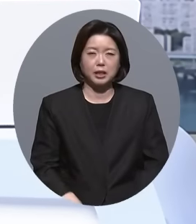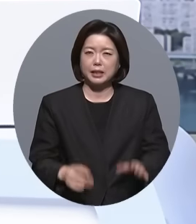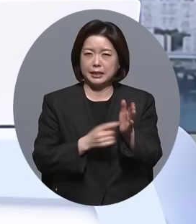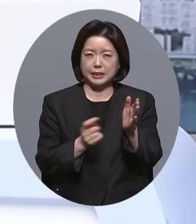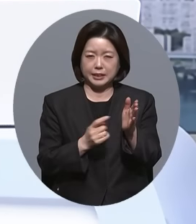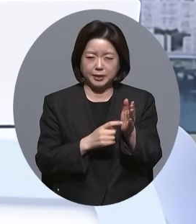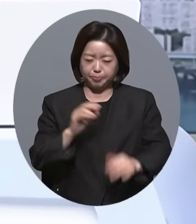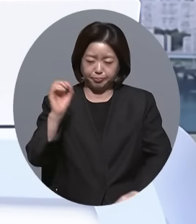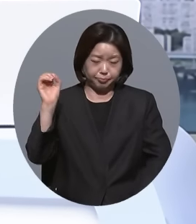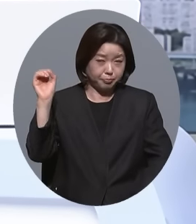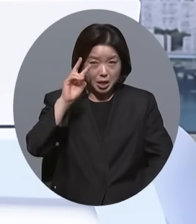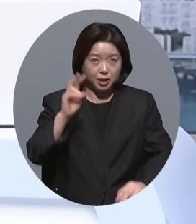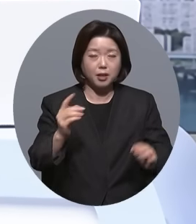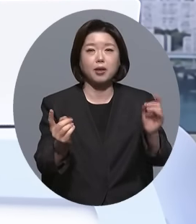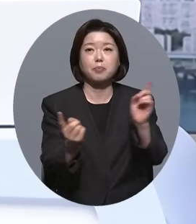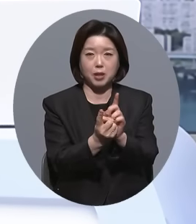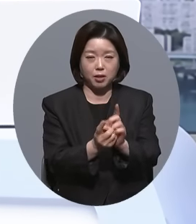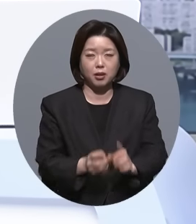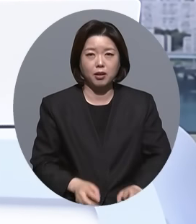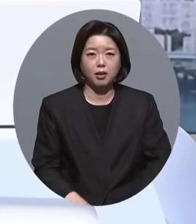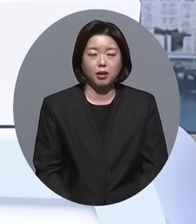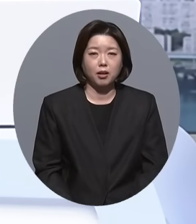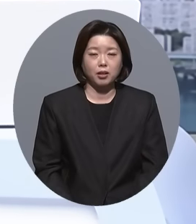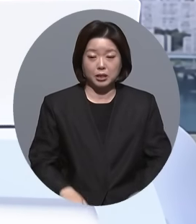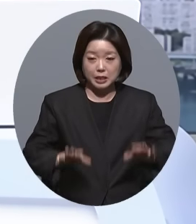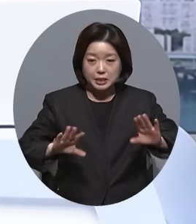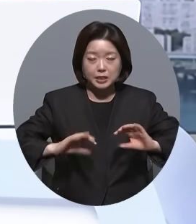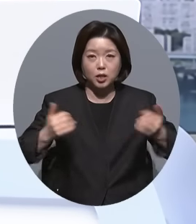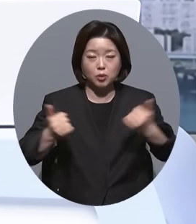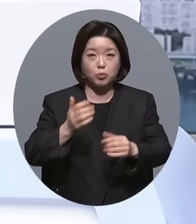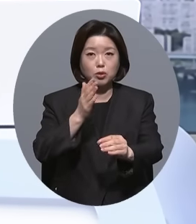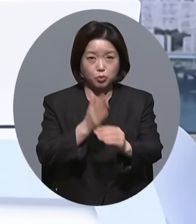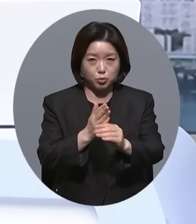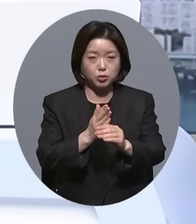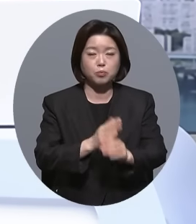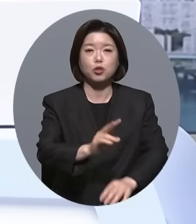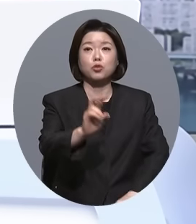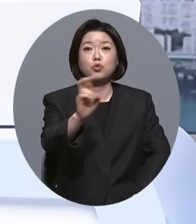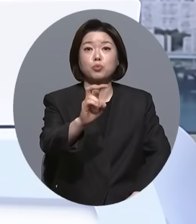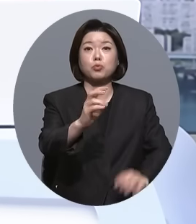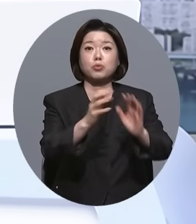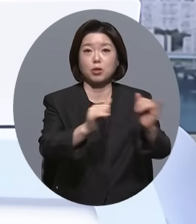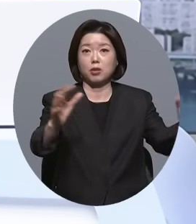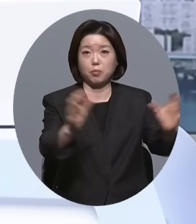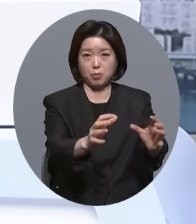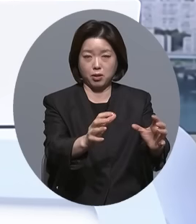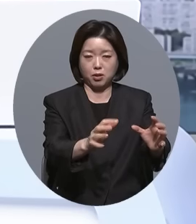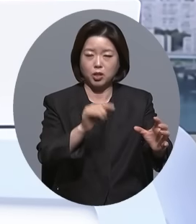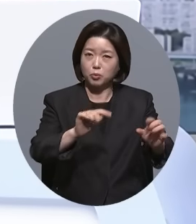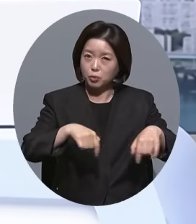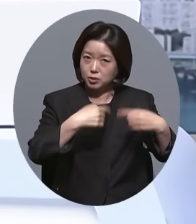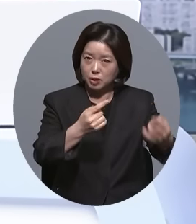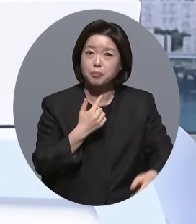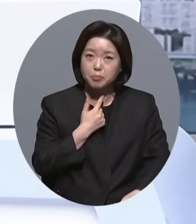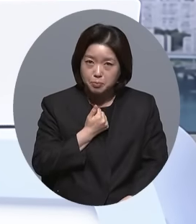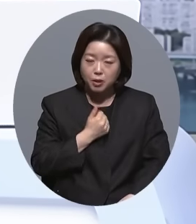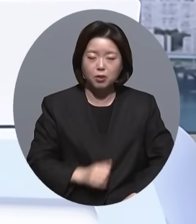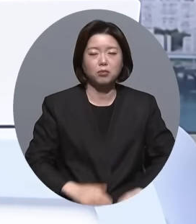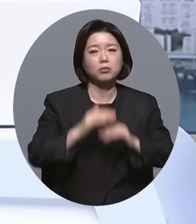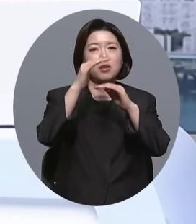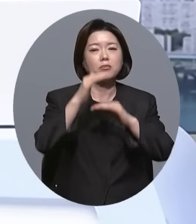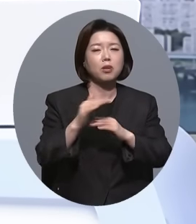번개 모임을 했습니다. 현역 의원 중심으로 20명이 모였고 그리고 그 자리에 이제 김종혁 최고위원께서도 함께 했는데 어떤